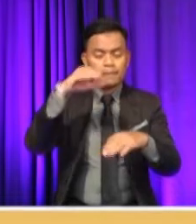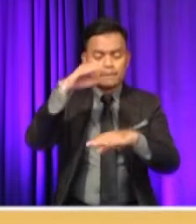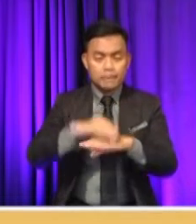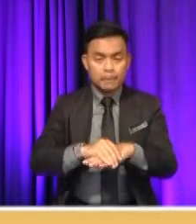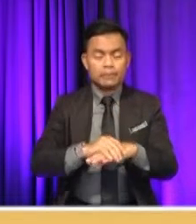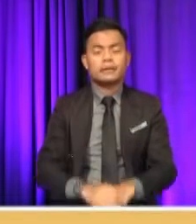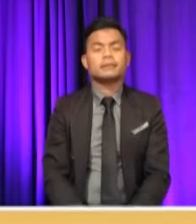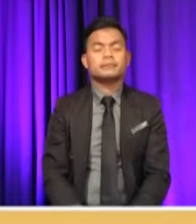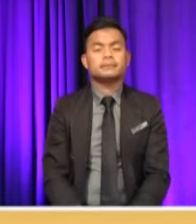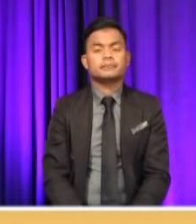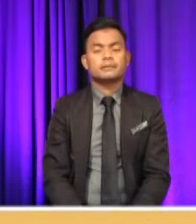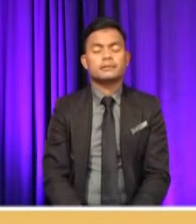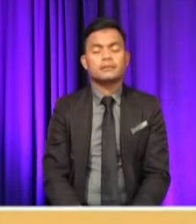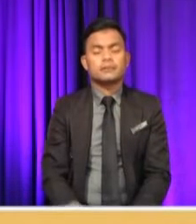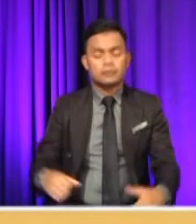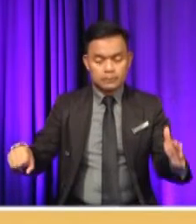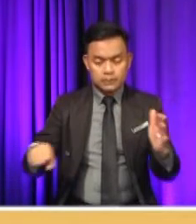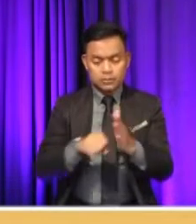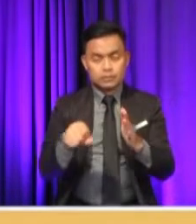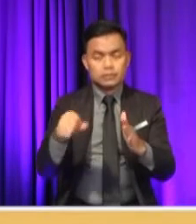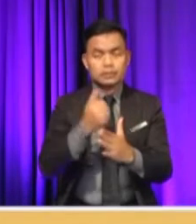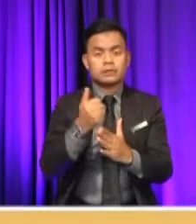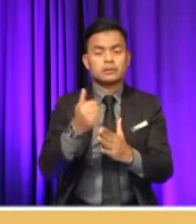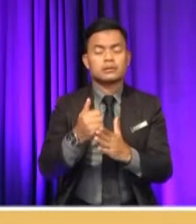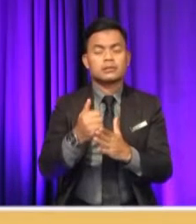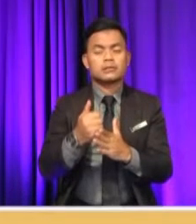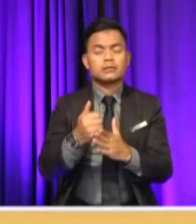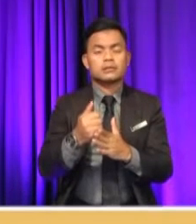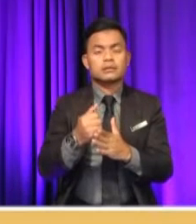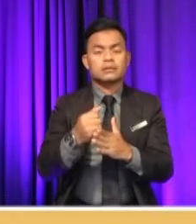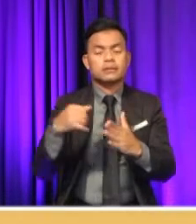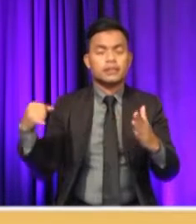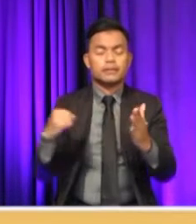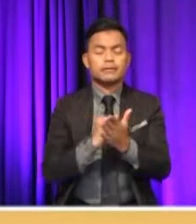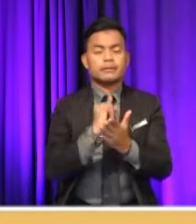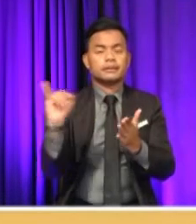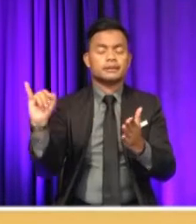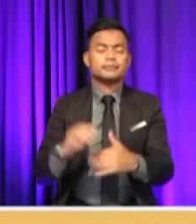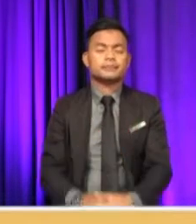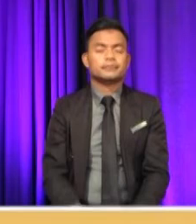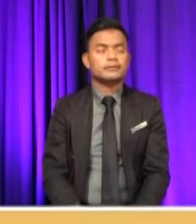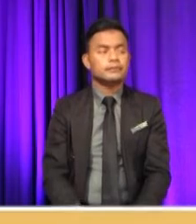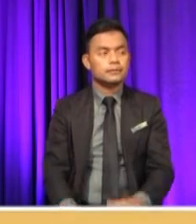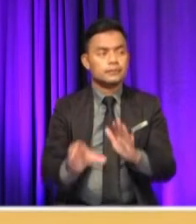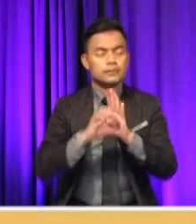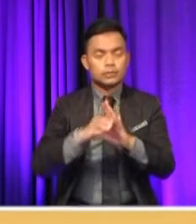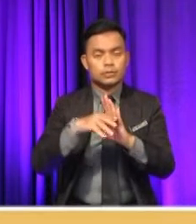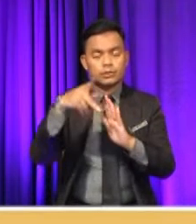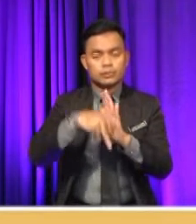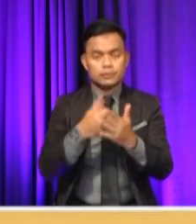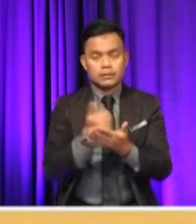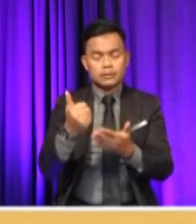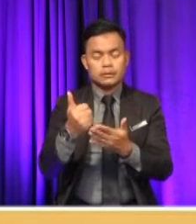contoh penyongsang ataupun inverter. Okey. Okey, ini contoh peralatan elektrik yang menggunakan